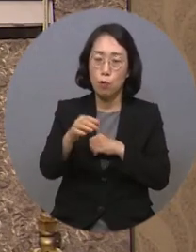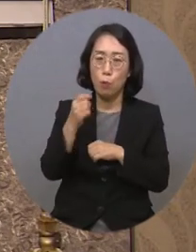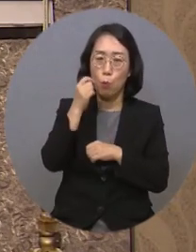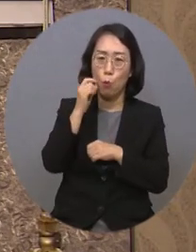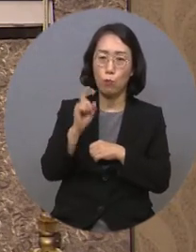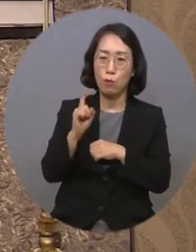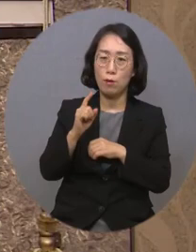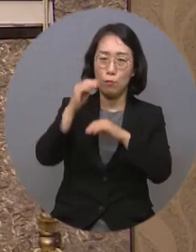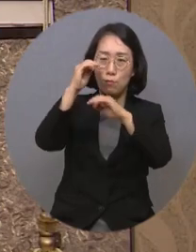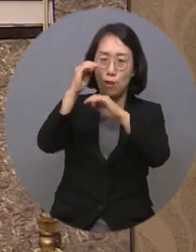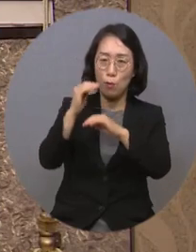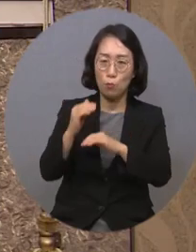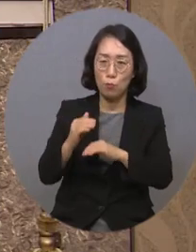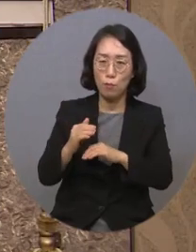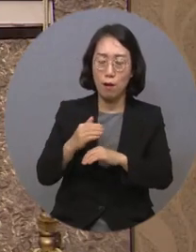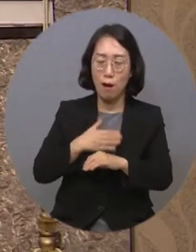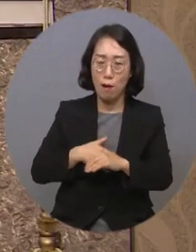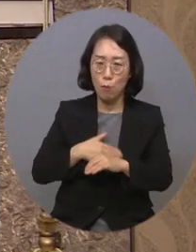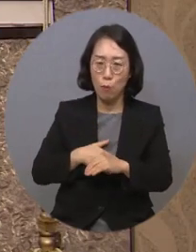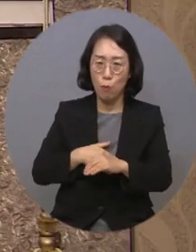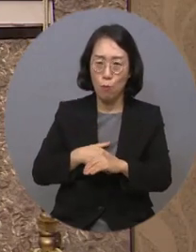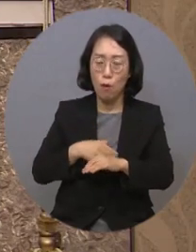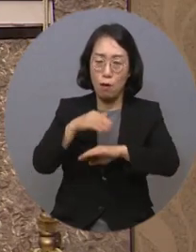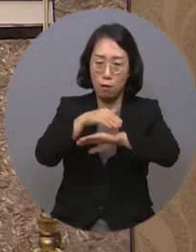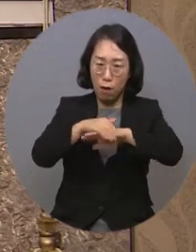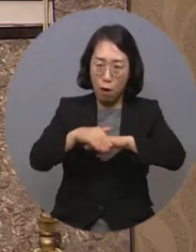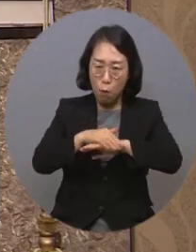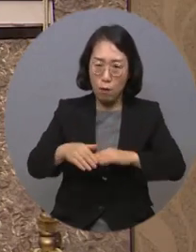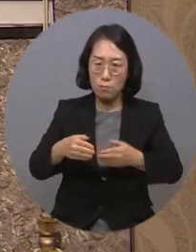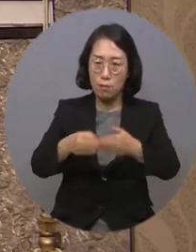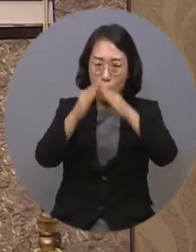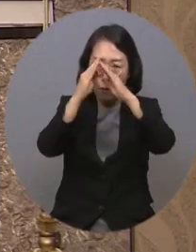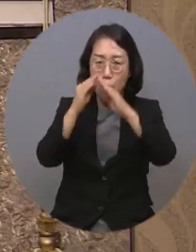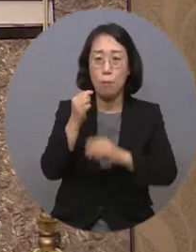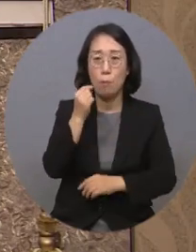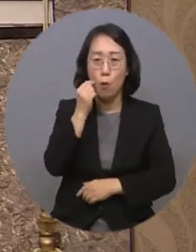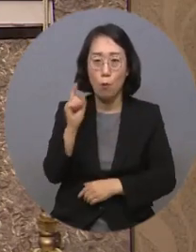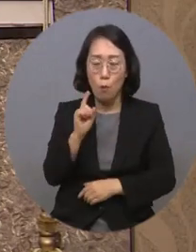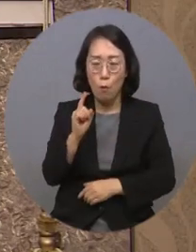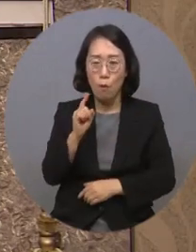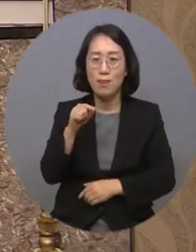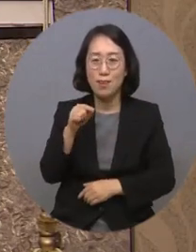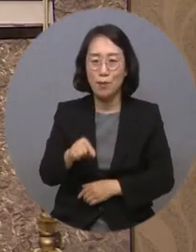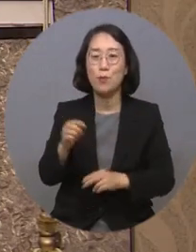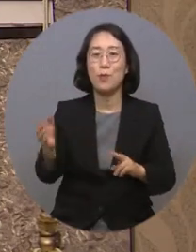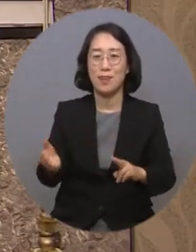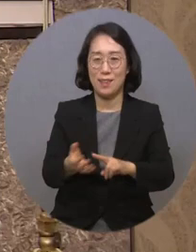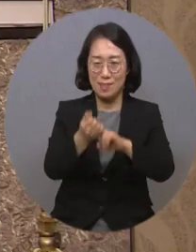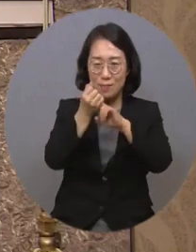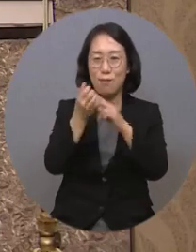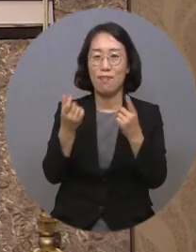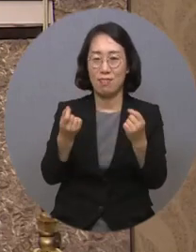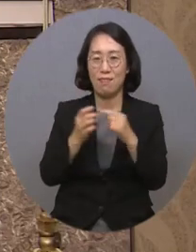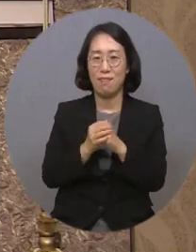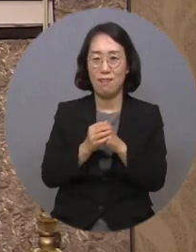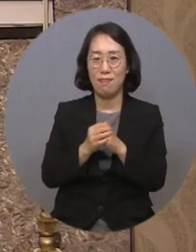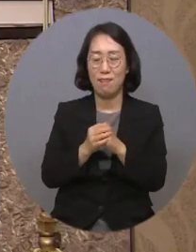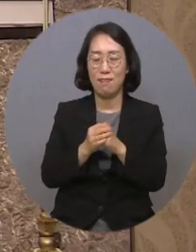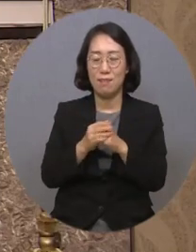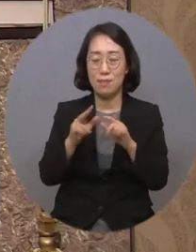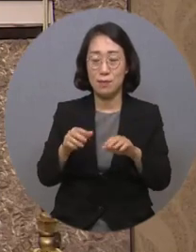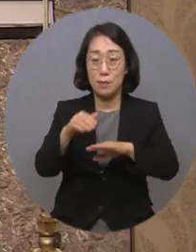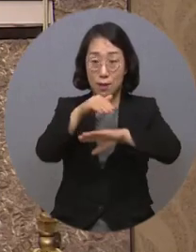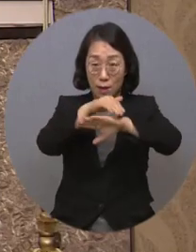이런 내용들을 알고 이렇게 플랜을 만들었을까 참 이것도 기적이다. 네. 그래서 지금 어떻게 보면